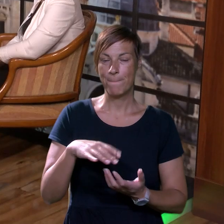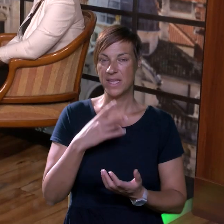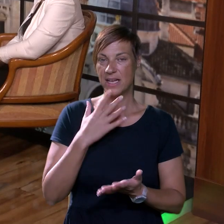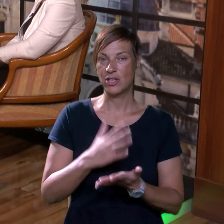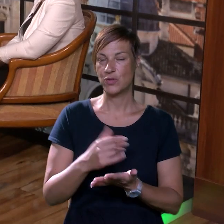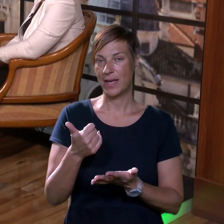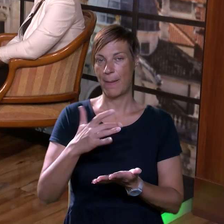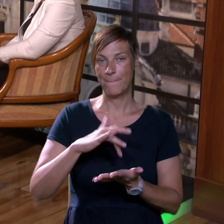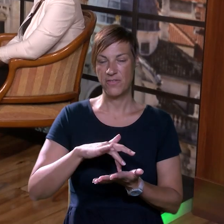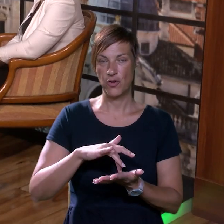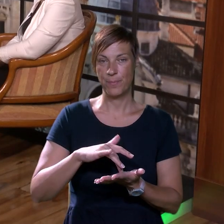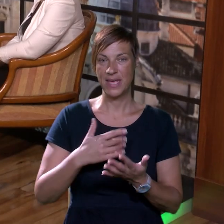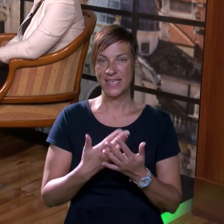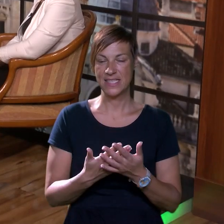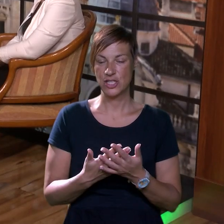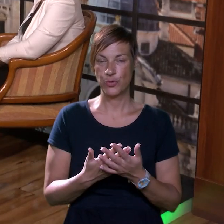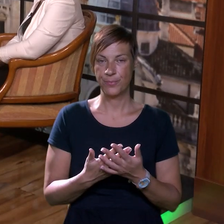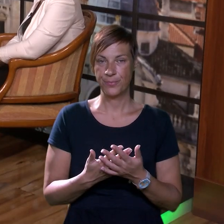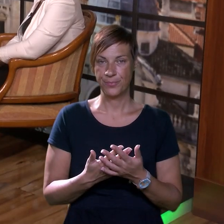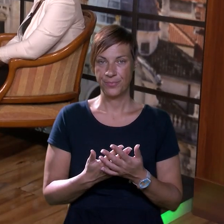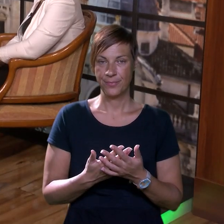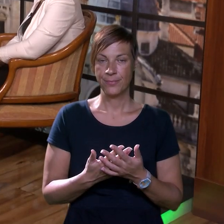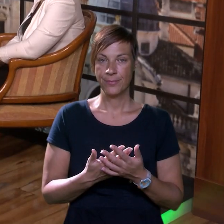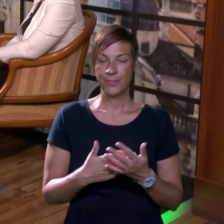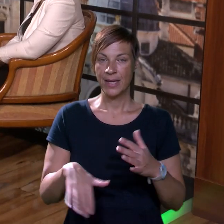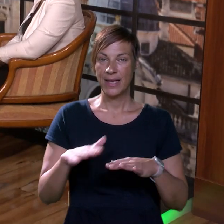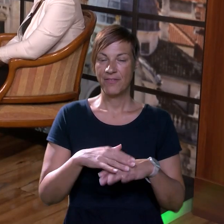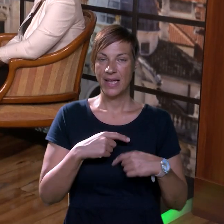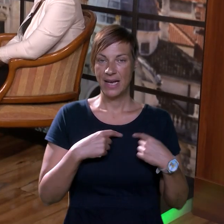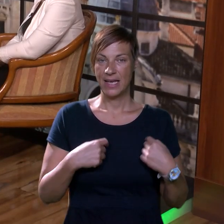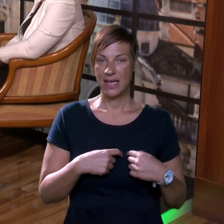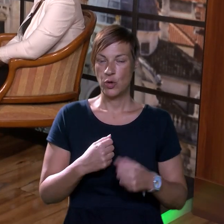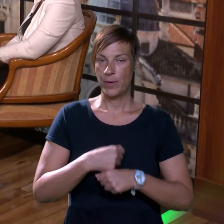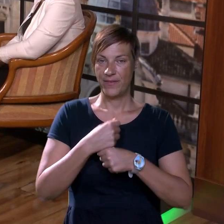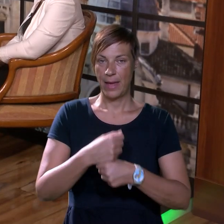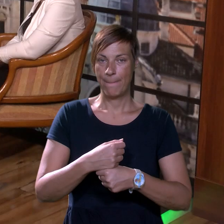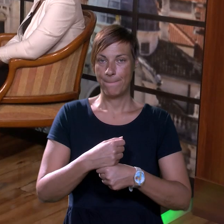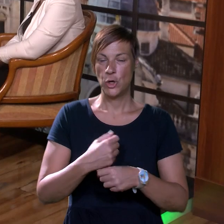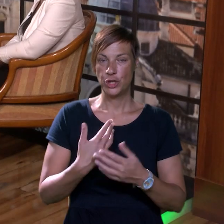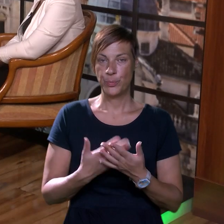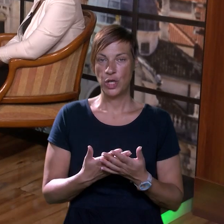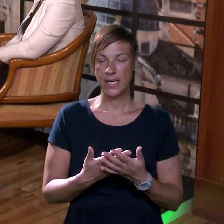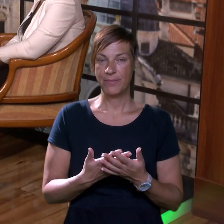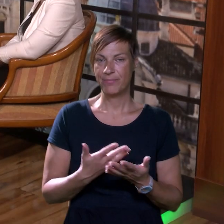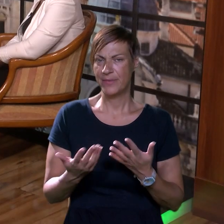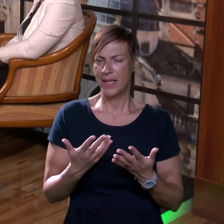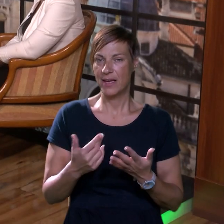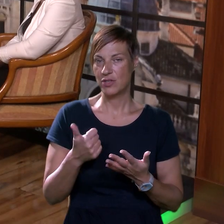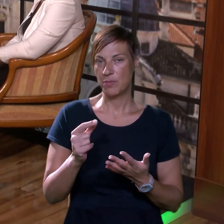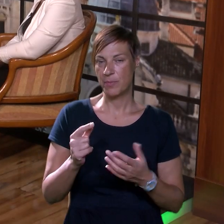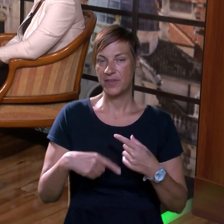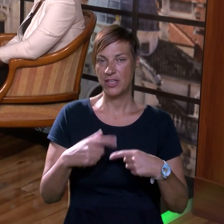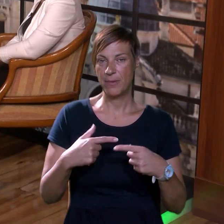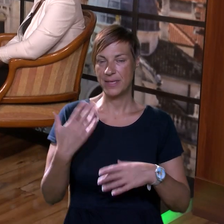obitelj koji su uvijek na prvome mjestu i velika ljubav i potpora. Nekako smo i